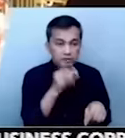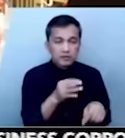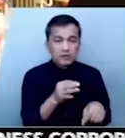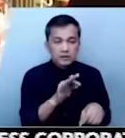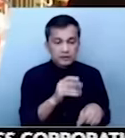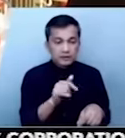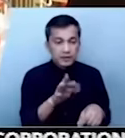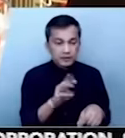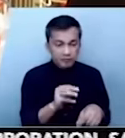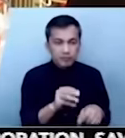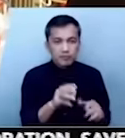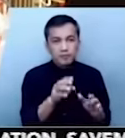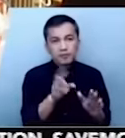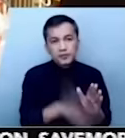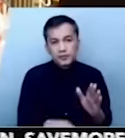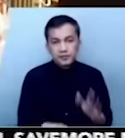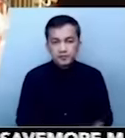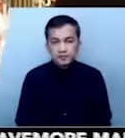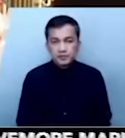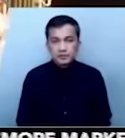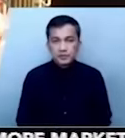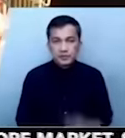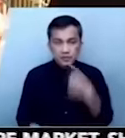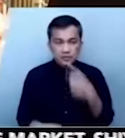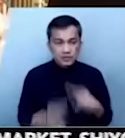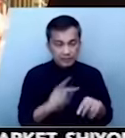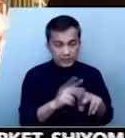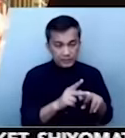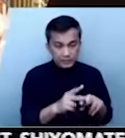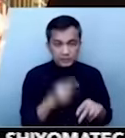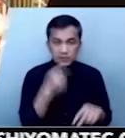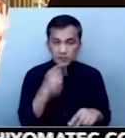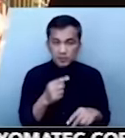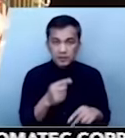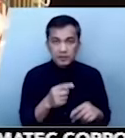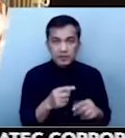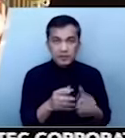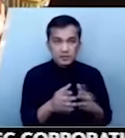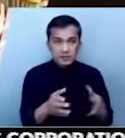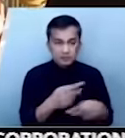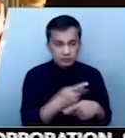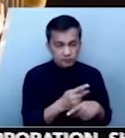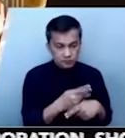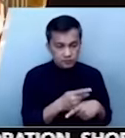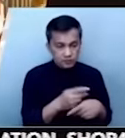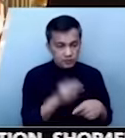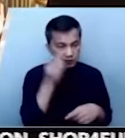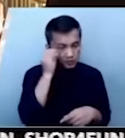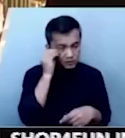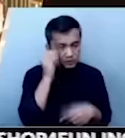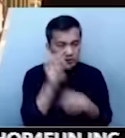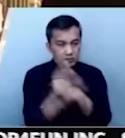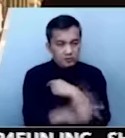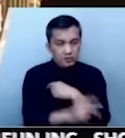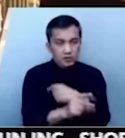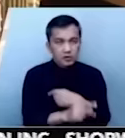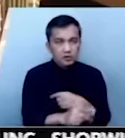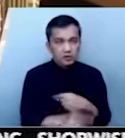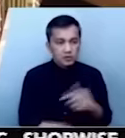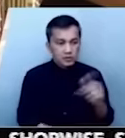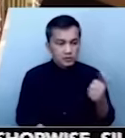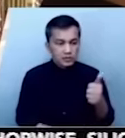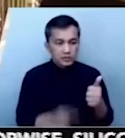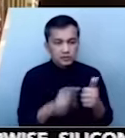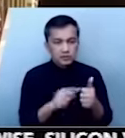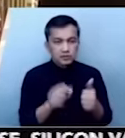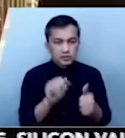Farmers Cooperative sa Bayambang, Pangasinan, na sinasabing pinakamalaking producer ng sibuyas sa probinsya, nasa 10 to 50 pesos lang